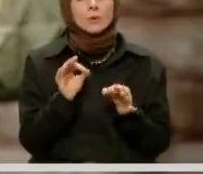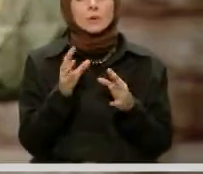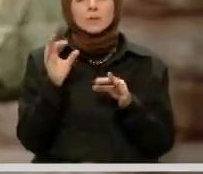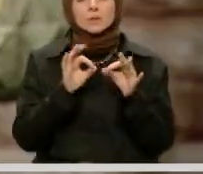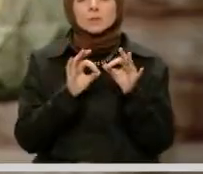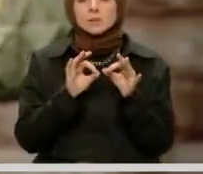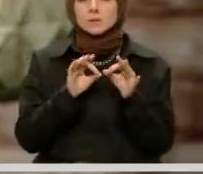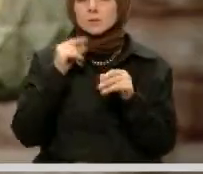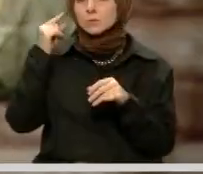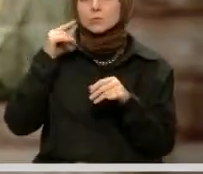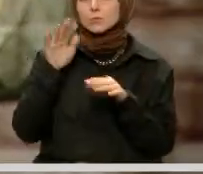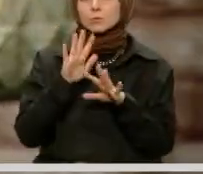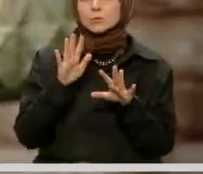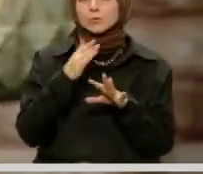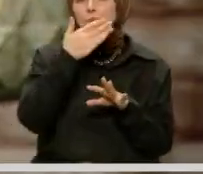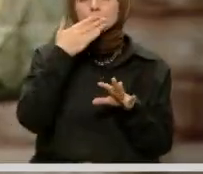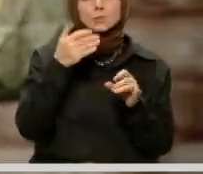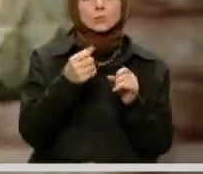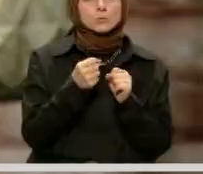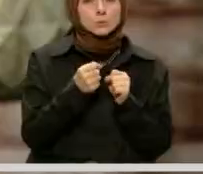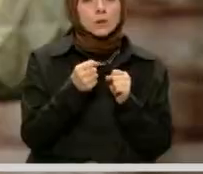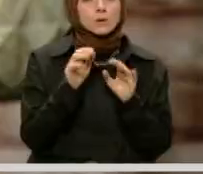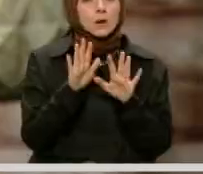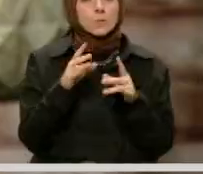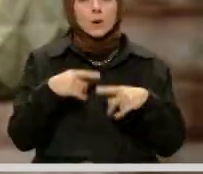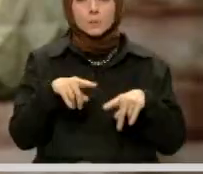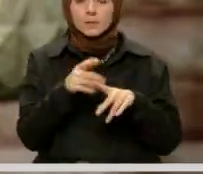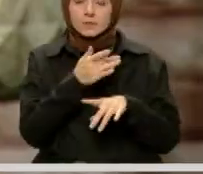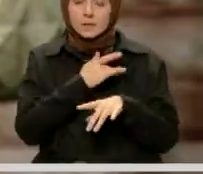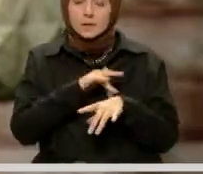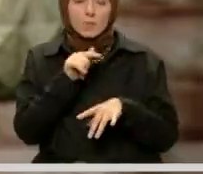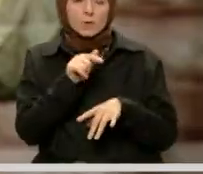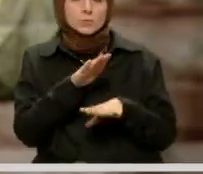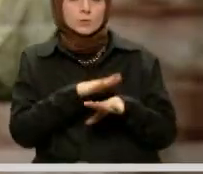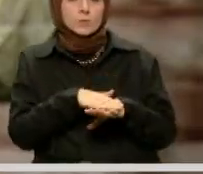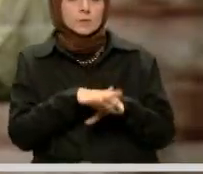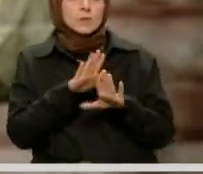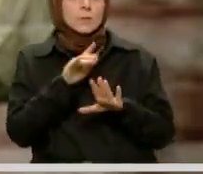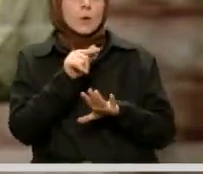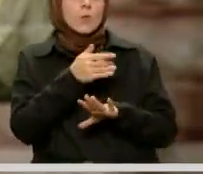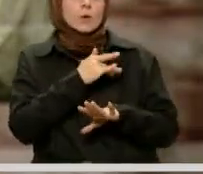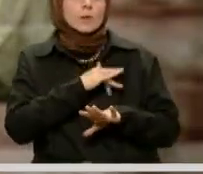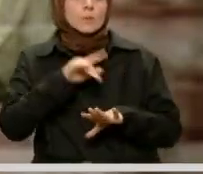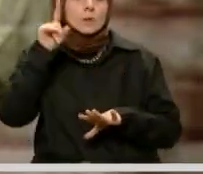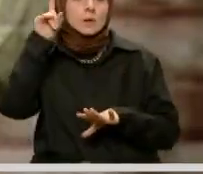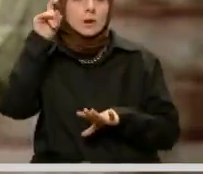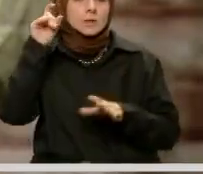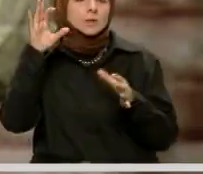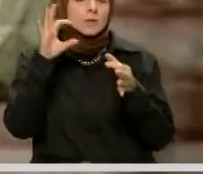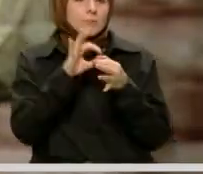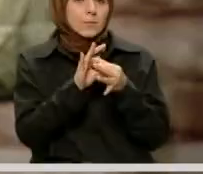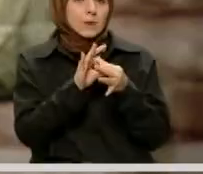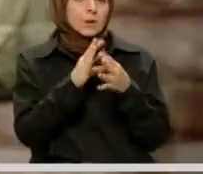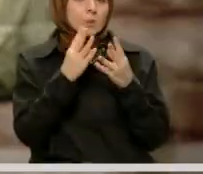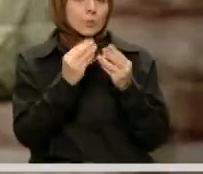değerlendirmiyoruz. Orucunu tutar ama biz tabii iman bunu yaptırır kişiye, o imanı akılla örerek